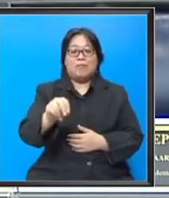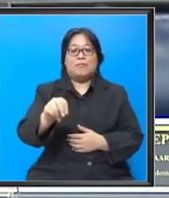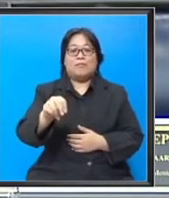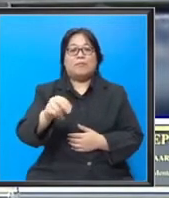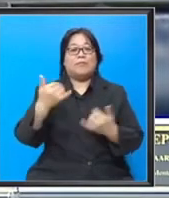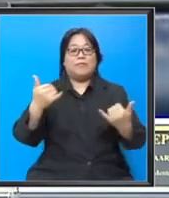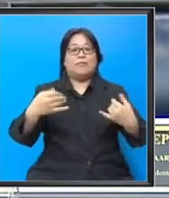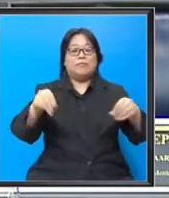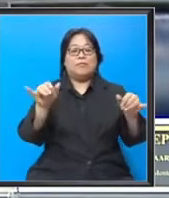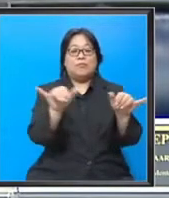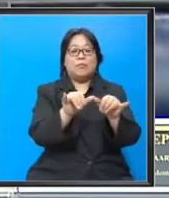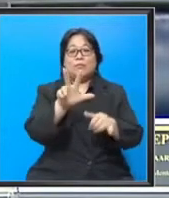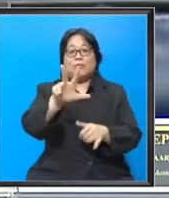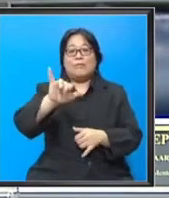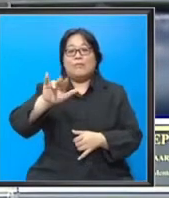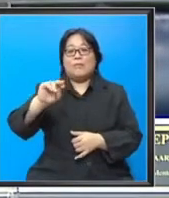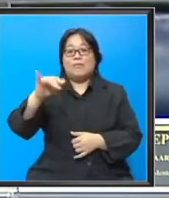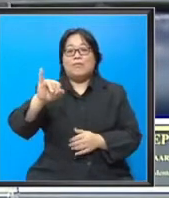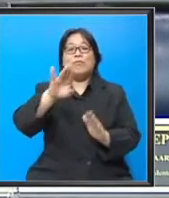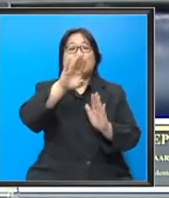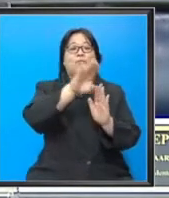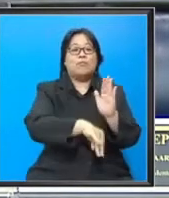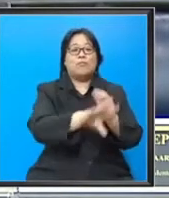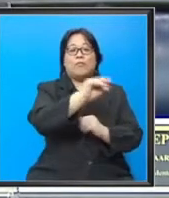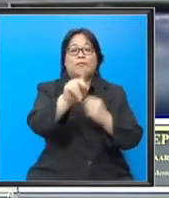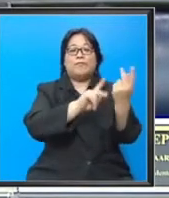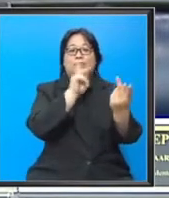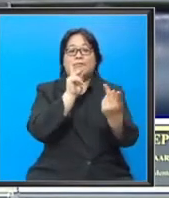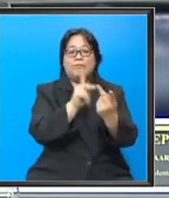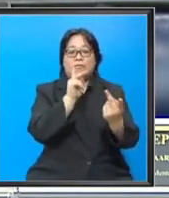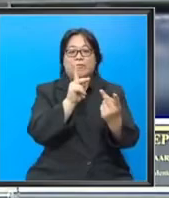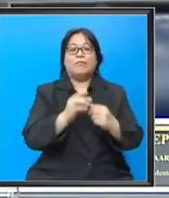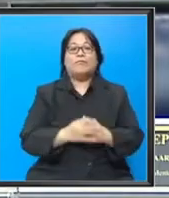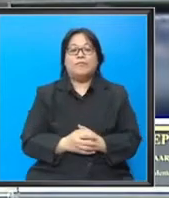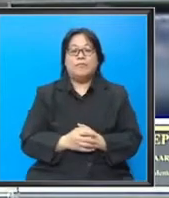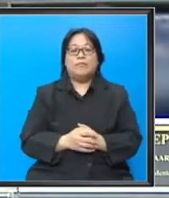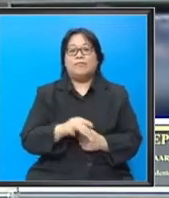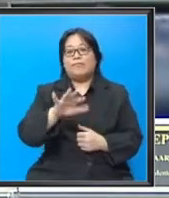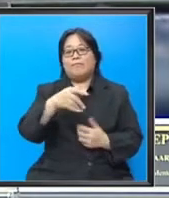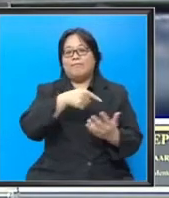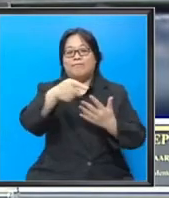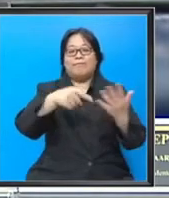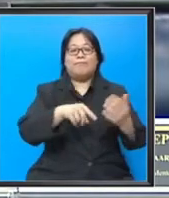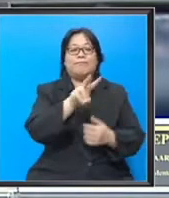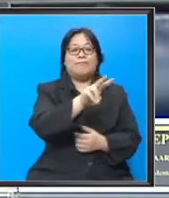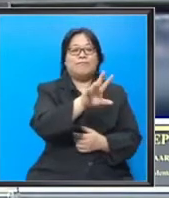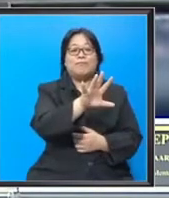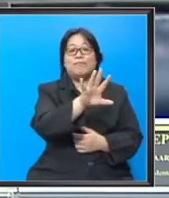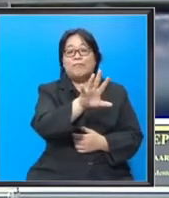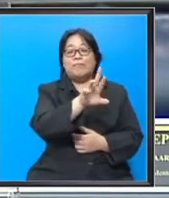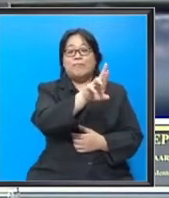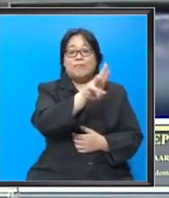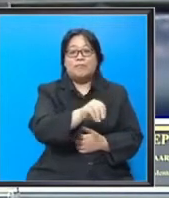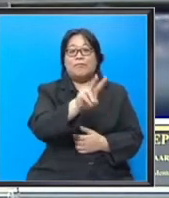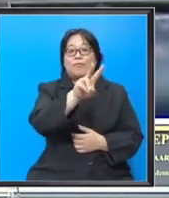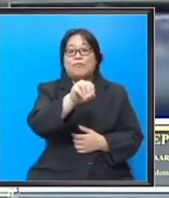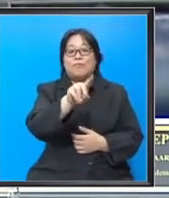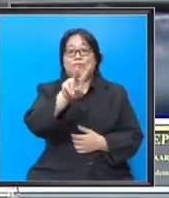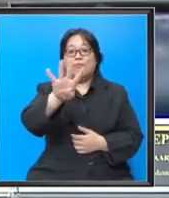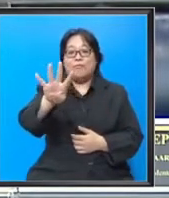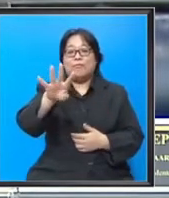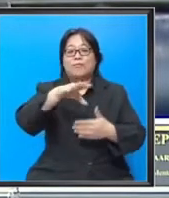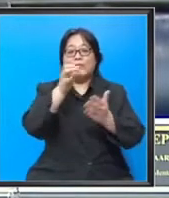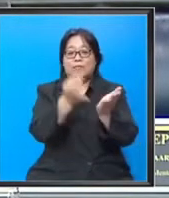berukuran 3inci adalah murah dan berpatutan yaitu antara 23 sein p.eko